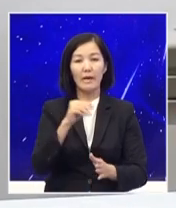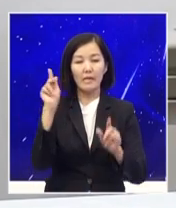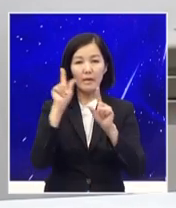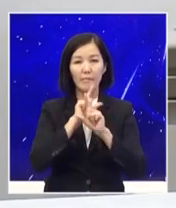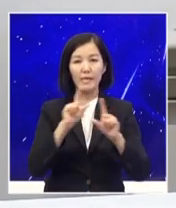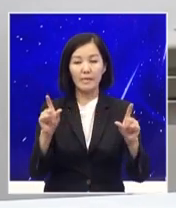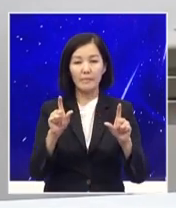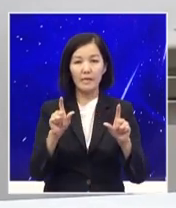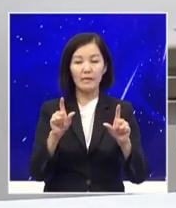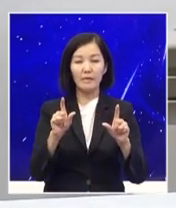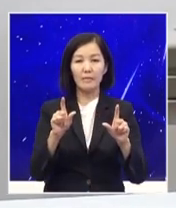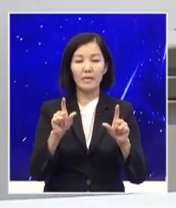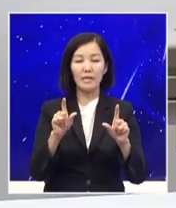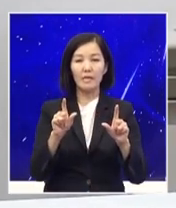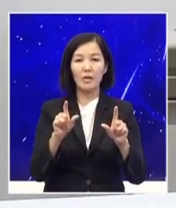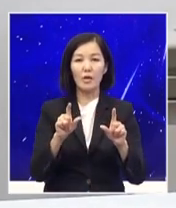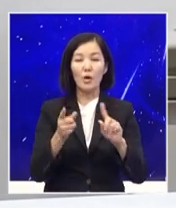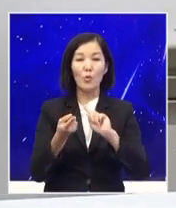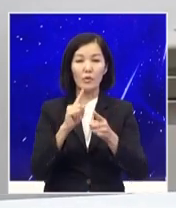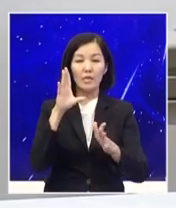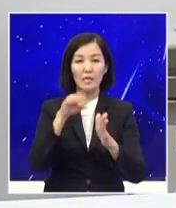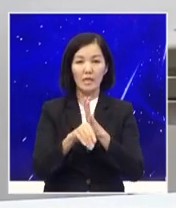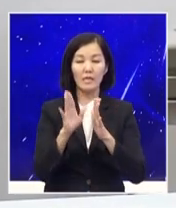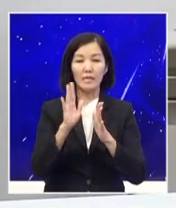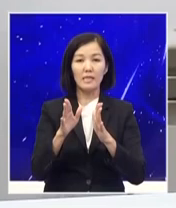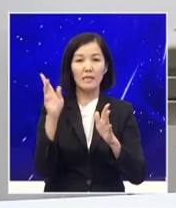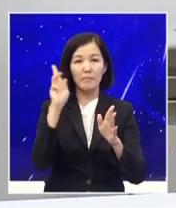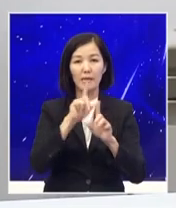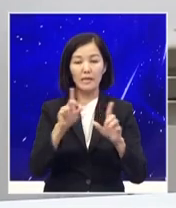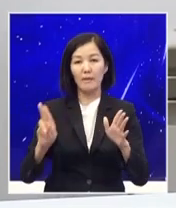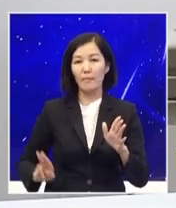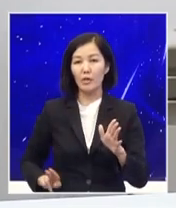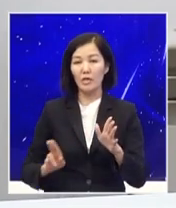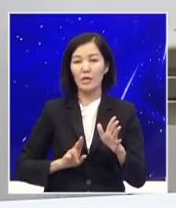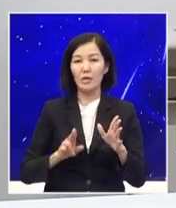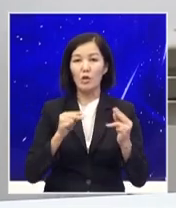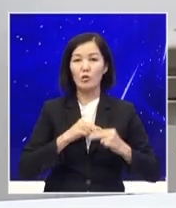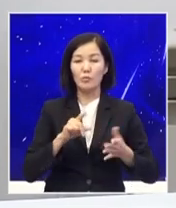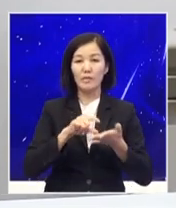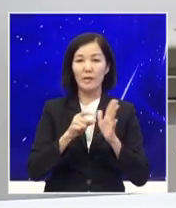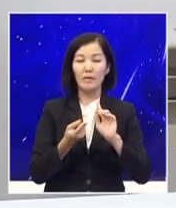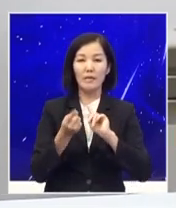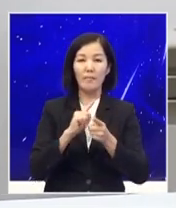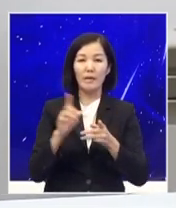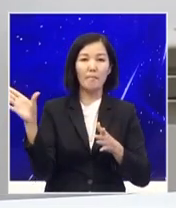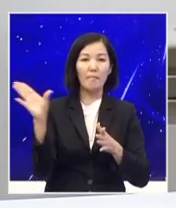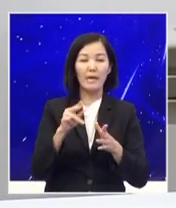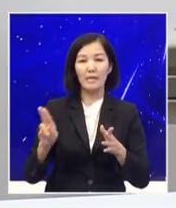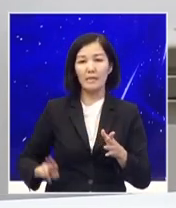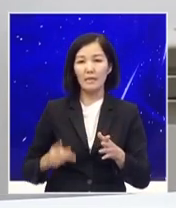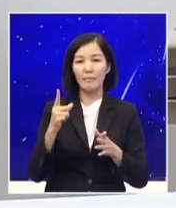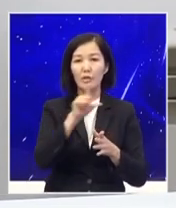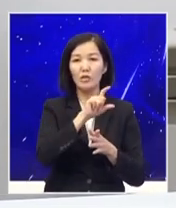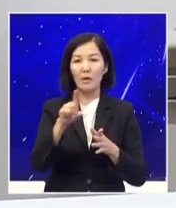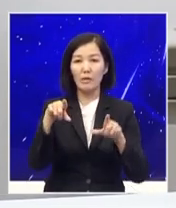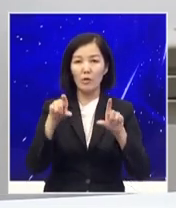Адалдық алаңы негізінде барлық мектептерде өзгерістер енгізіледі. Ол мектеп басшыларының жұмыс кабинетіне қатысты. Барлық директорлар бірінші қабатта